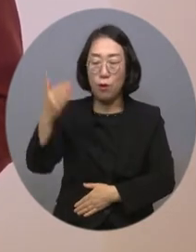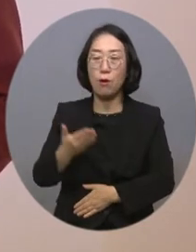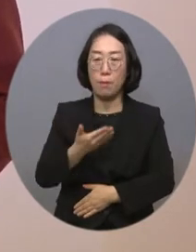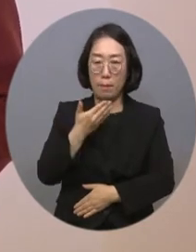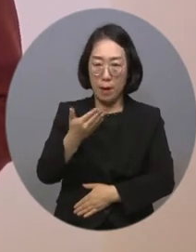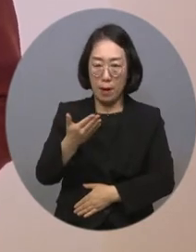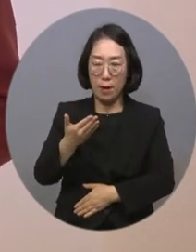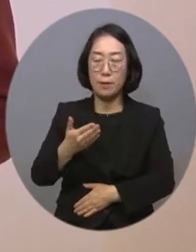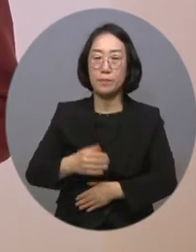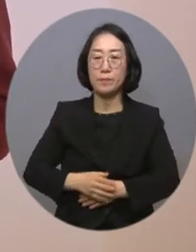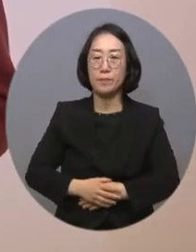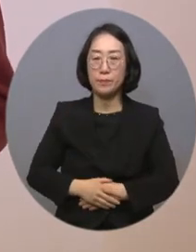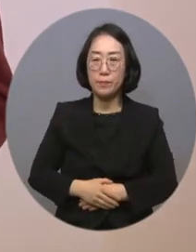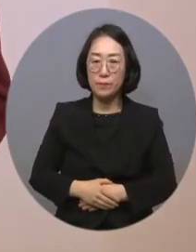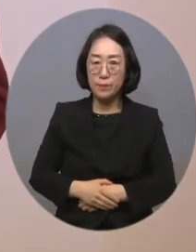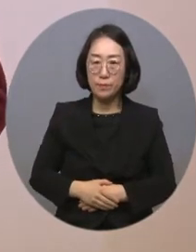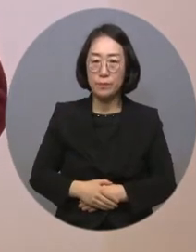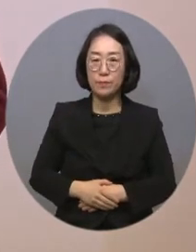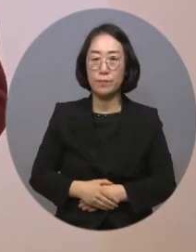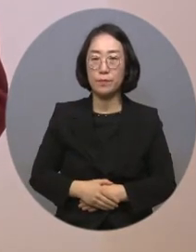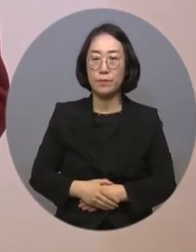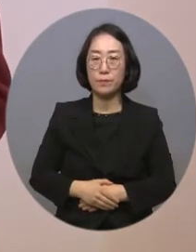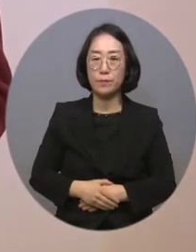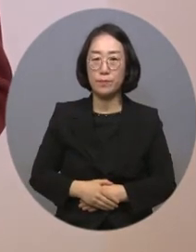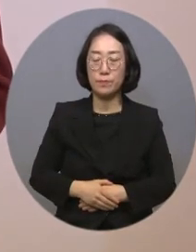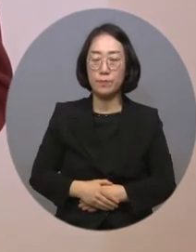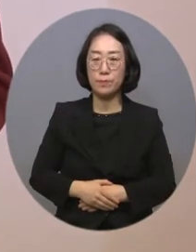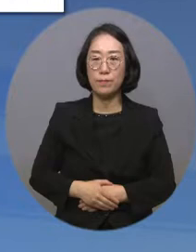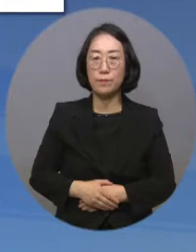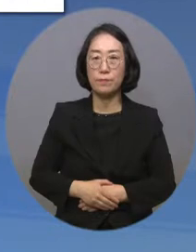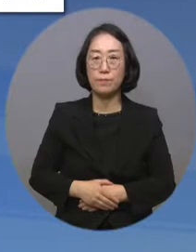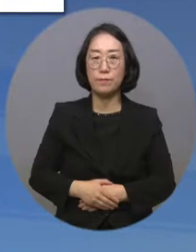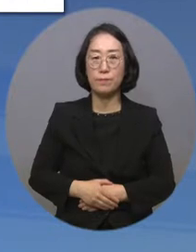계속됩니다. 복지TV 뉴스 이소영입니다.